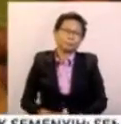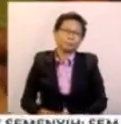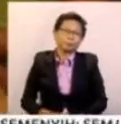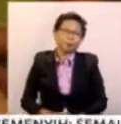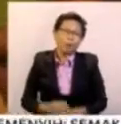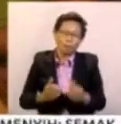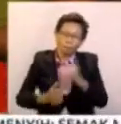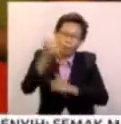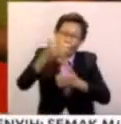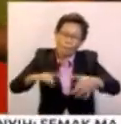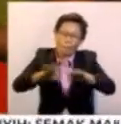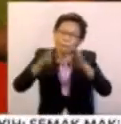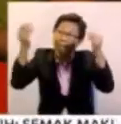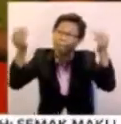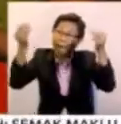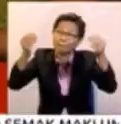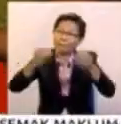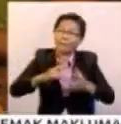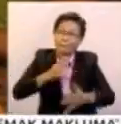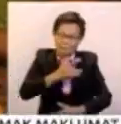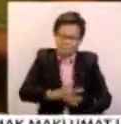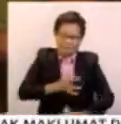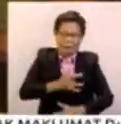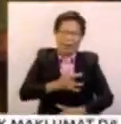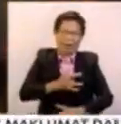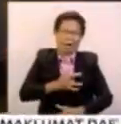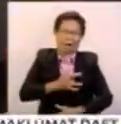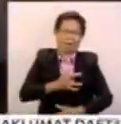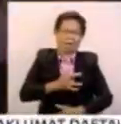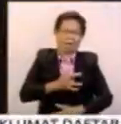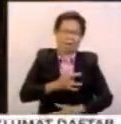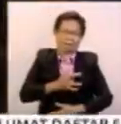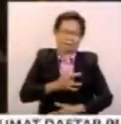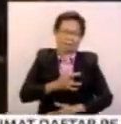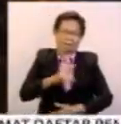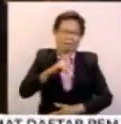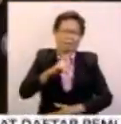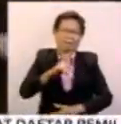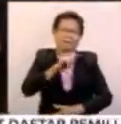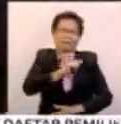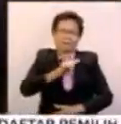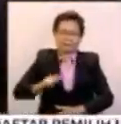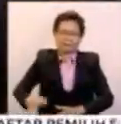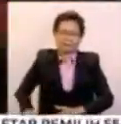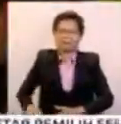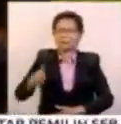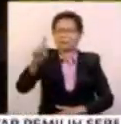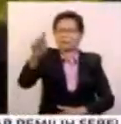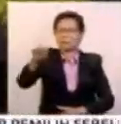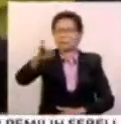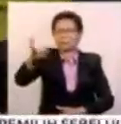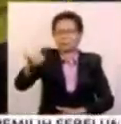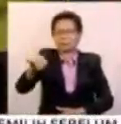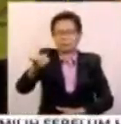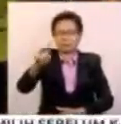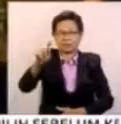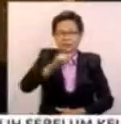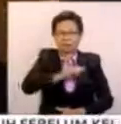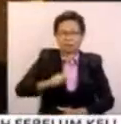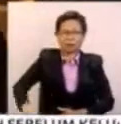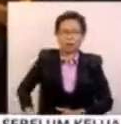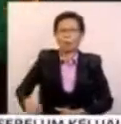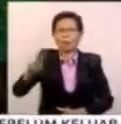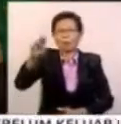Lebih bermakna, majlis itu merupakan perhargaan daripada kebawaduli yang teramat mulia, Tengku Mahkota Pahang, Tengku Abdullah Al-Haj yang